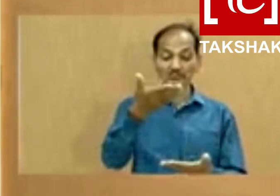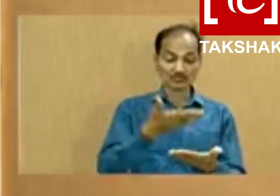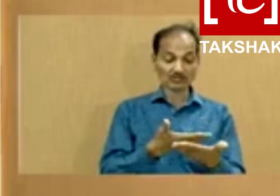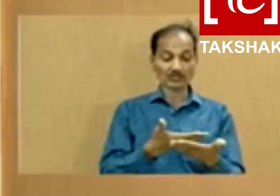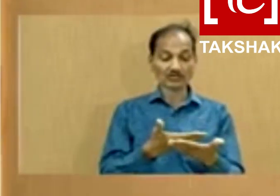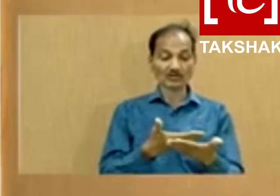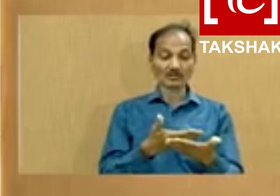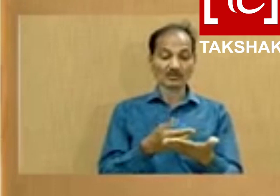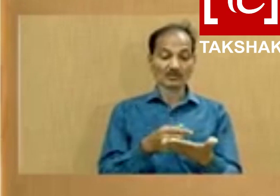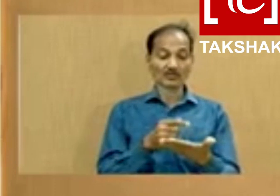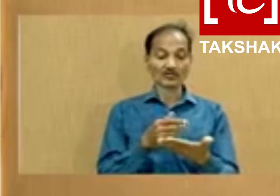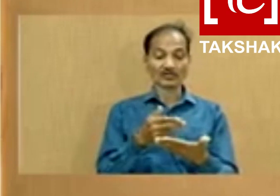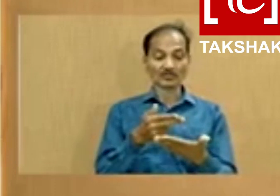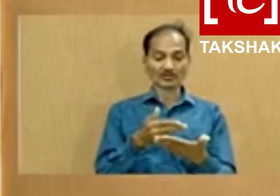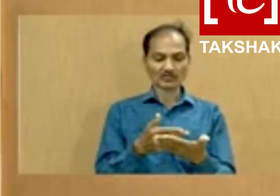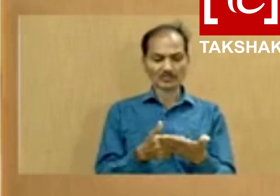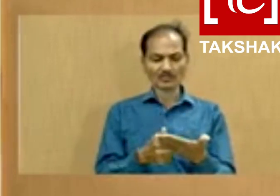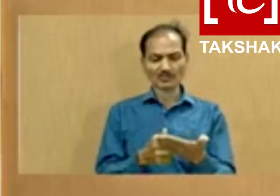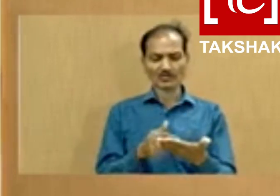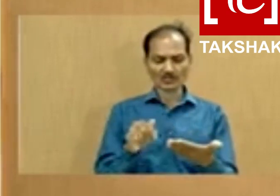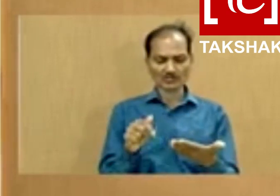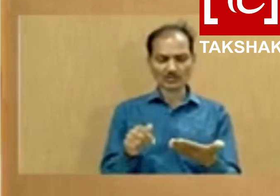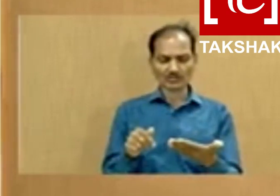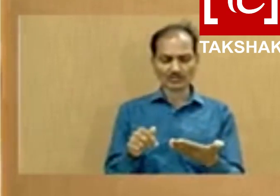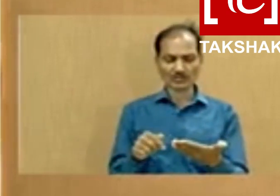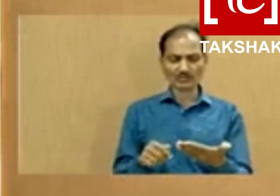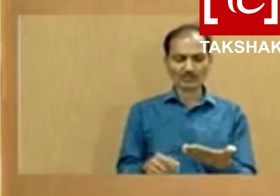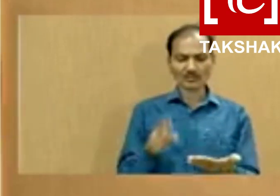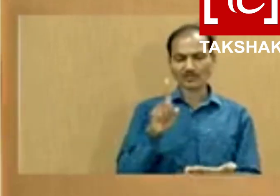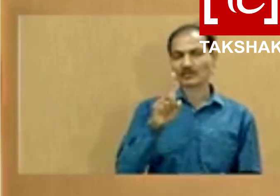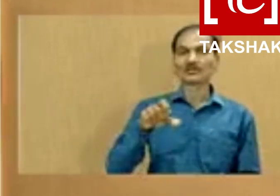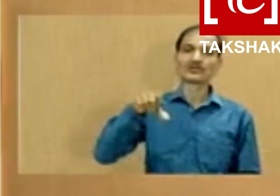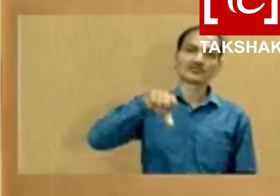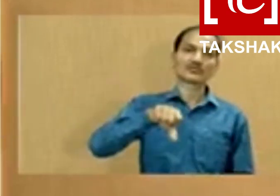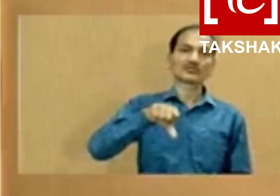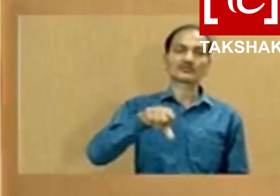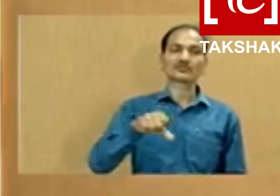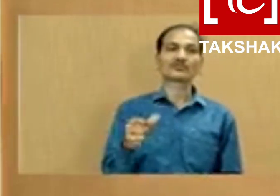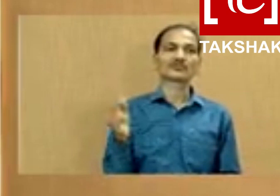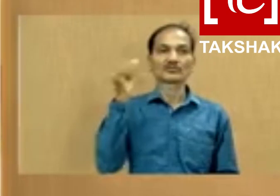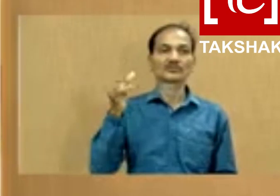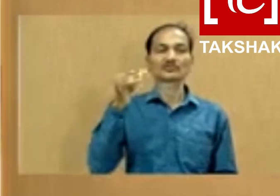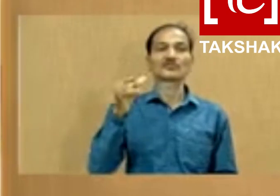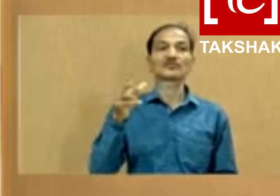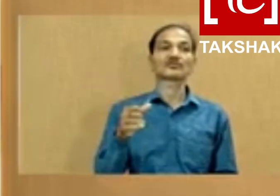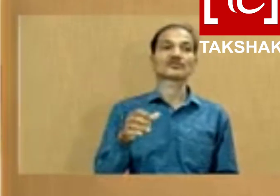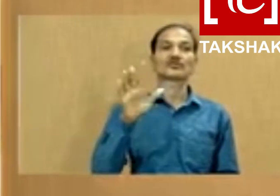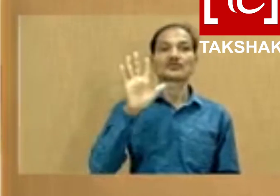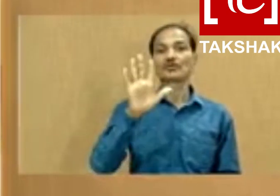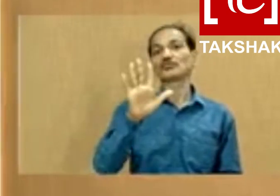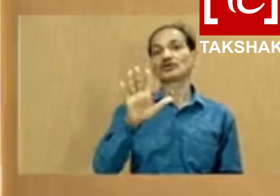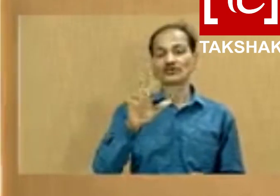ଆଜି ଭାରତବର୍ଷରେ 1965 ଜଣ ଆକ୍ରାନ୍ତ ହୋଇଛନ୍ତି ଏବଂ ଆଜି